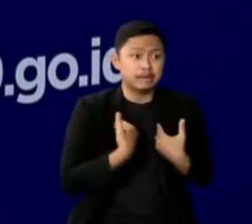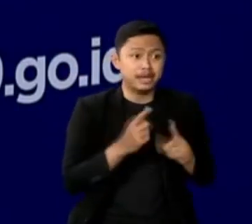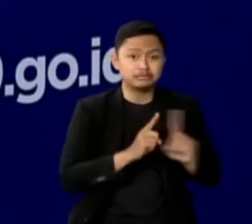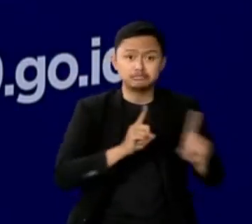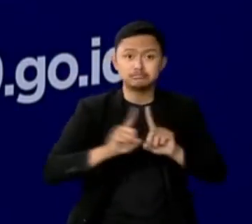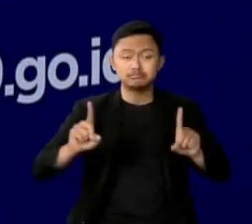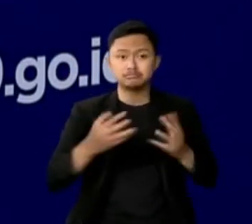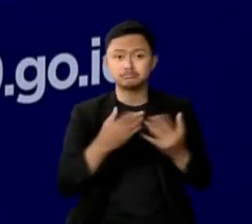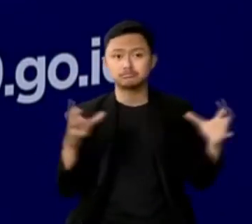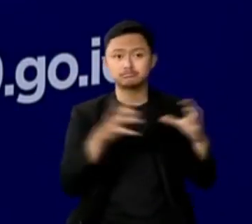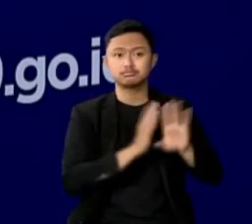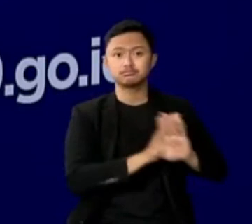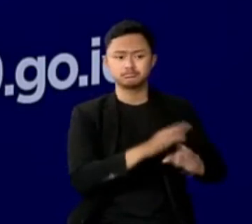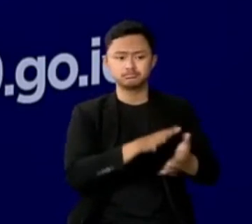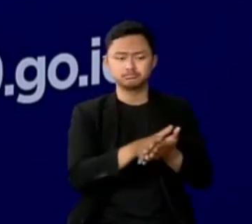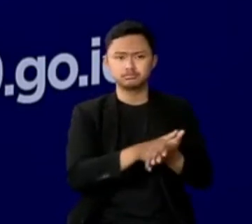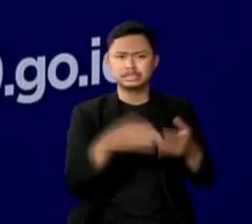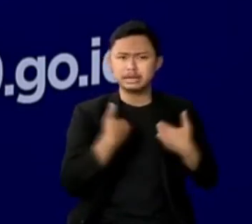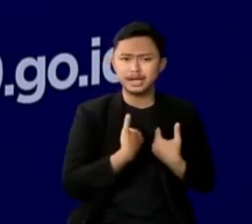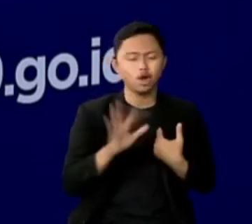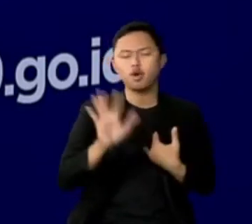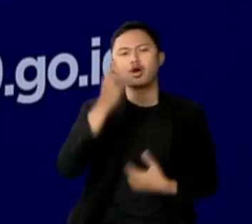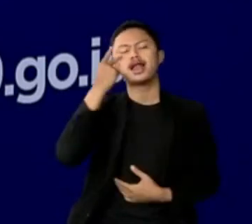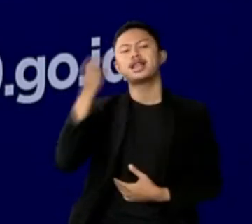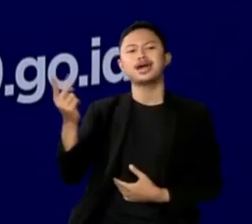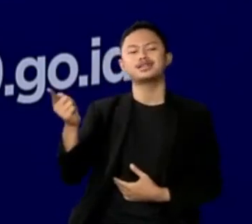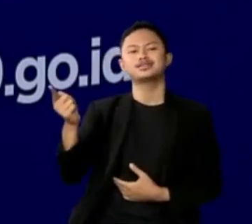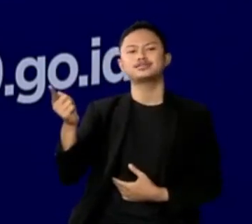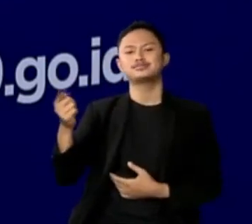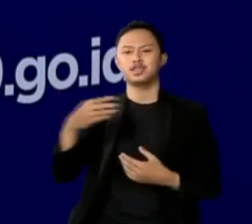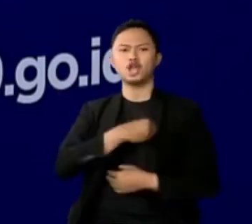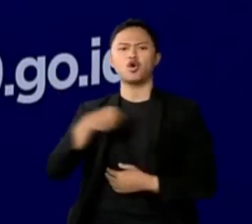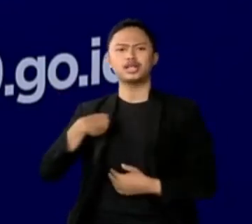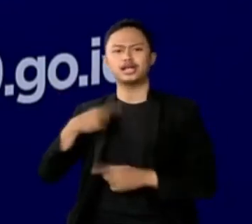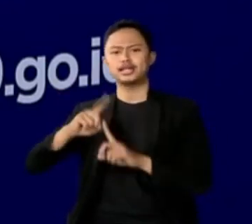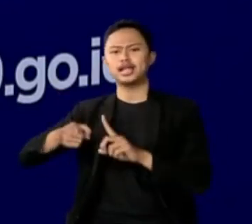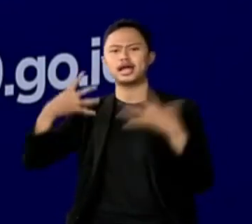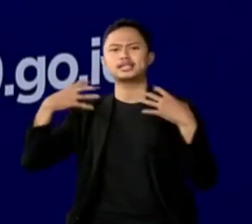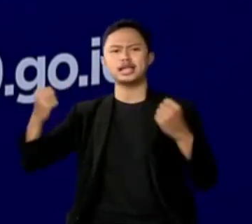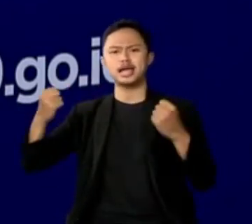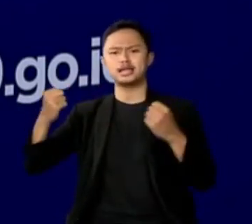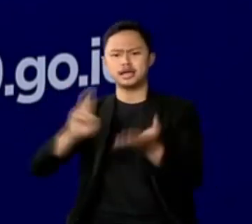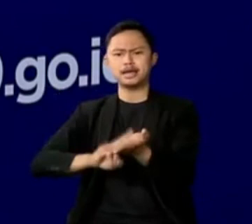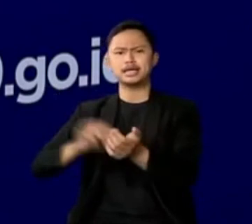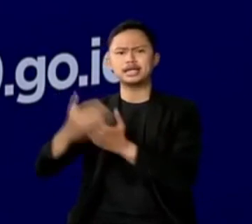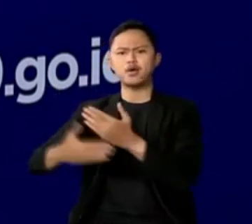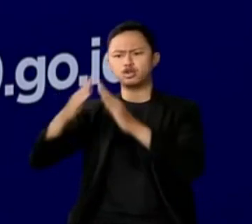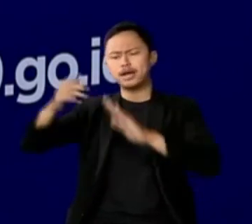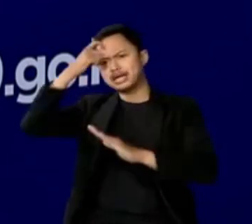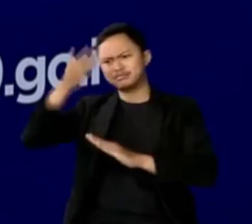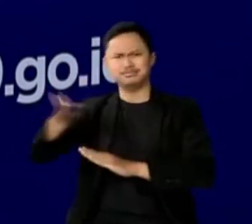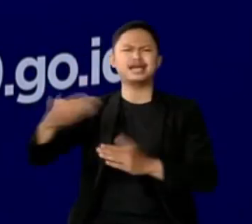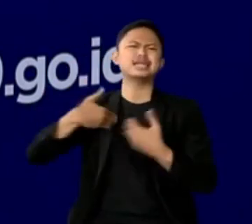menjaga jarak dan menghindari kerumunan serta menciptakan belum sebanding dengan beratnya perjuangan dokter dan tenaga kesehatan yang merawat pasien di rumah sakit